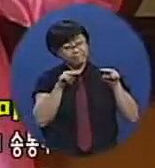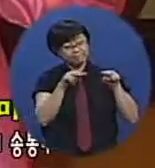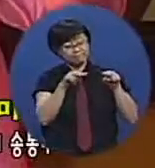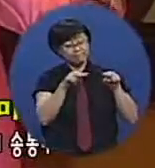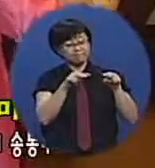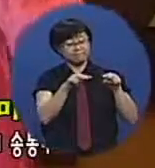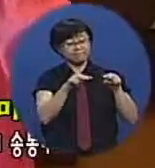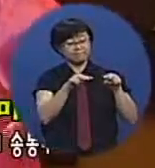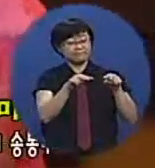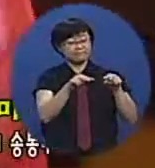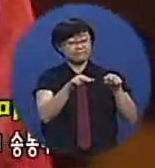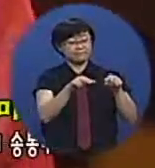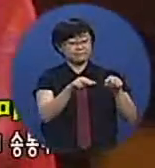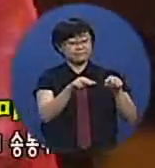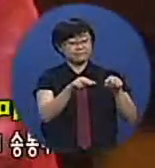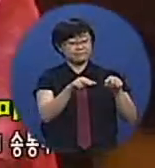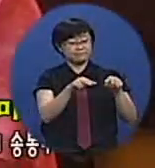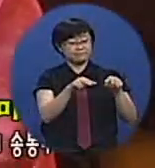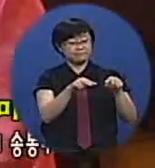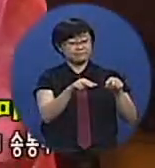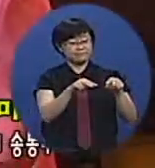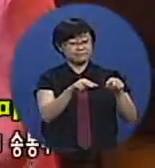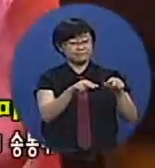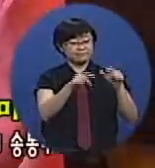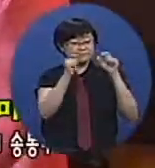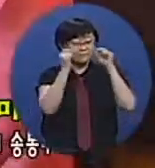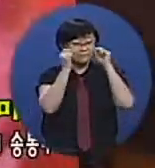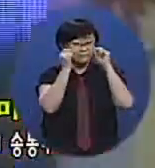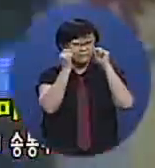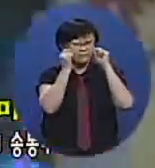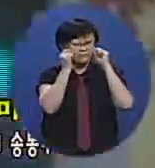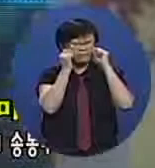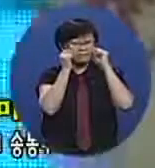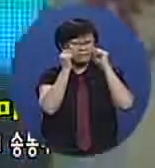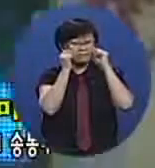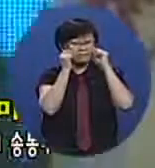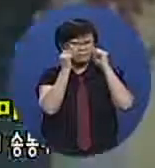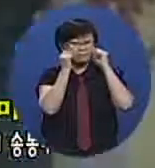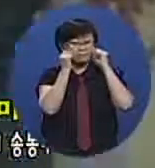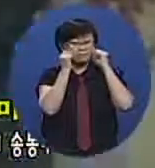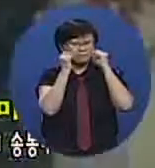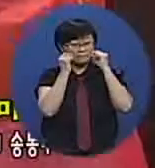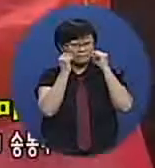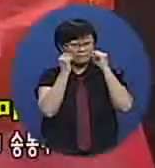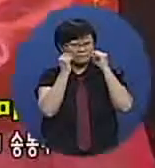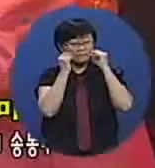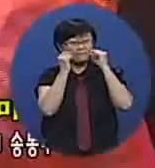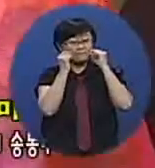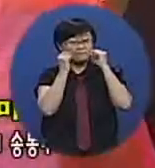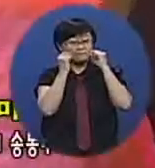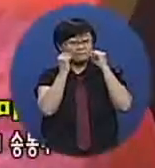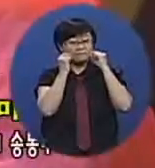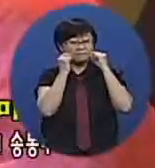자식은 바라보며 눈물 지